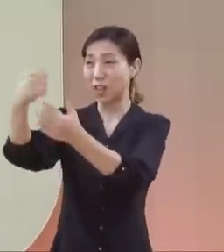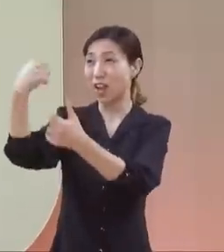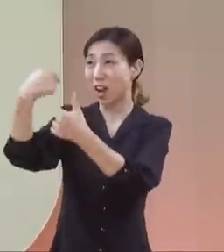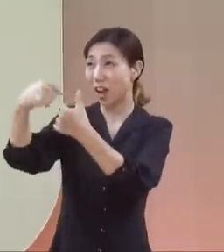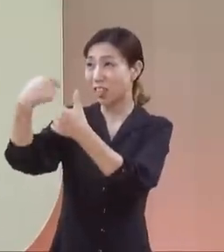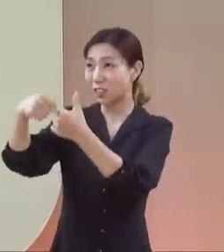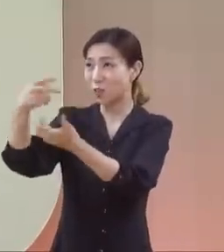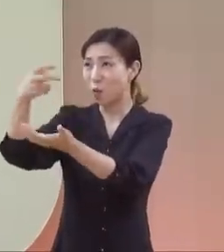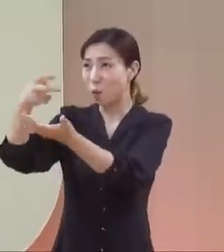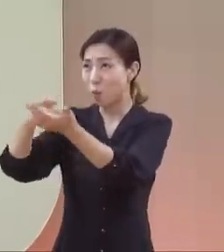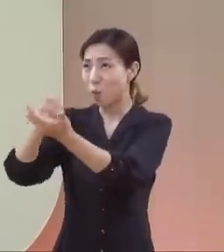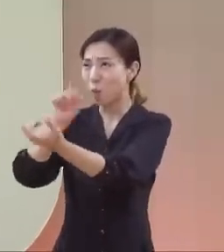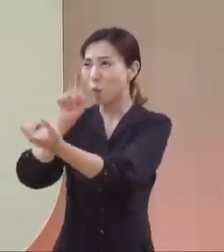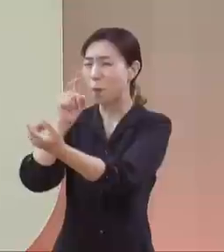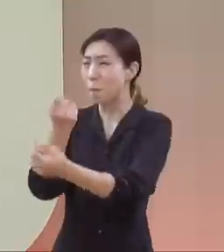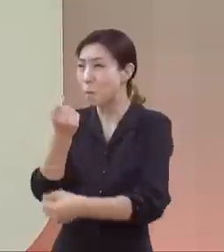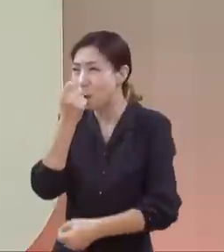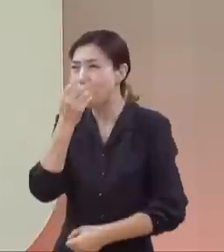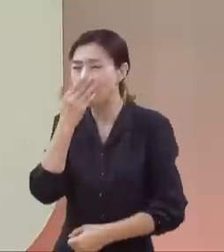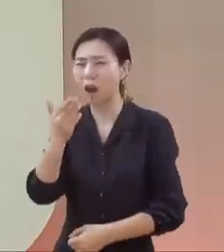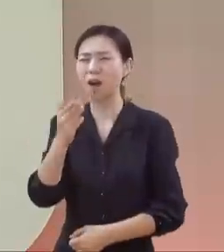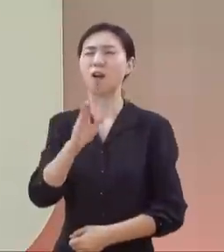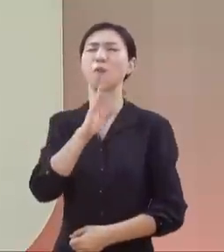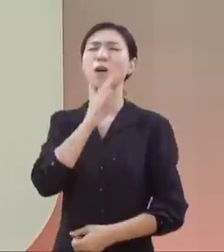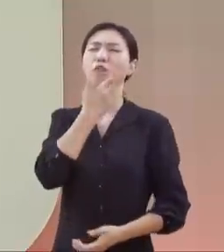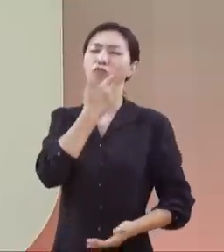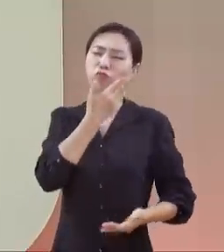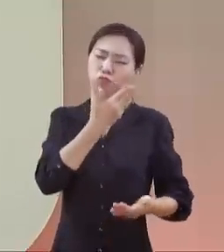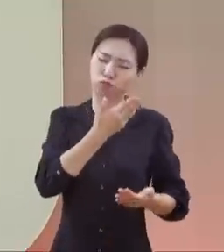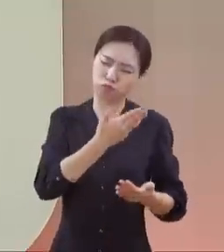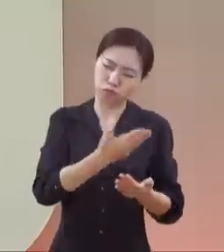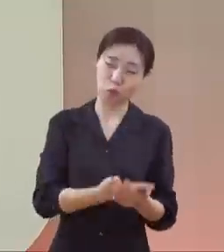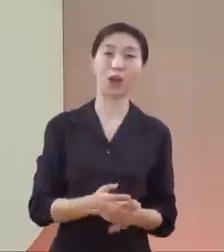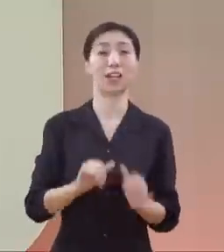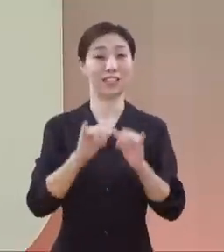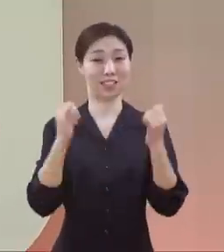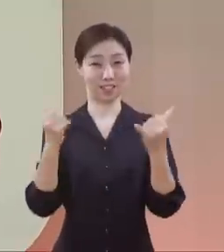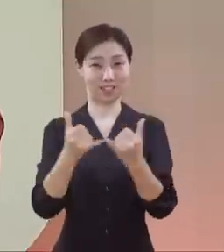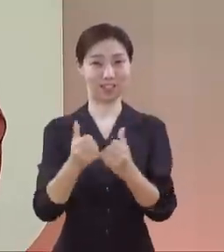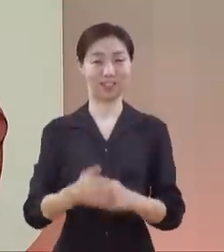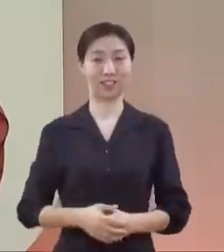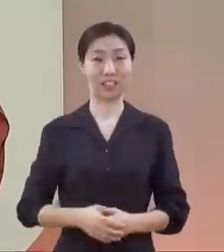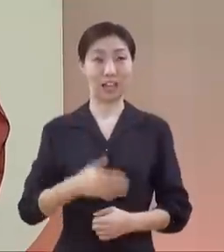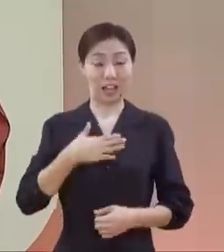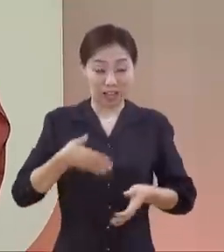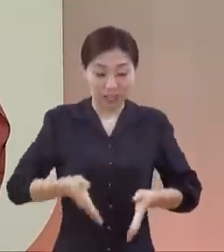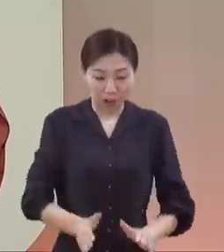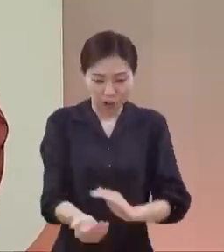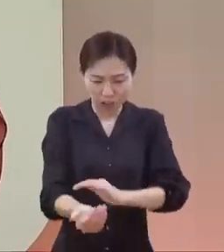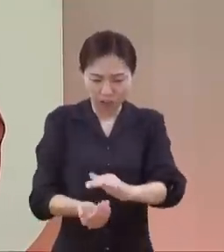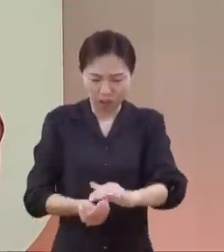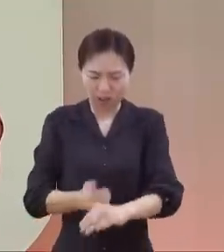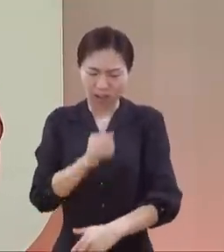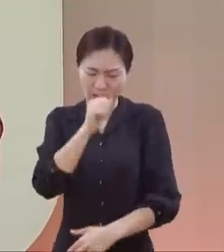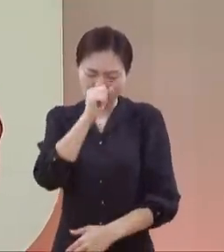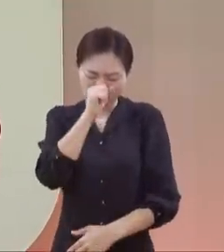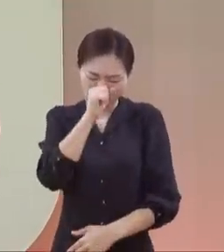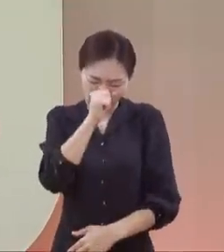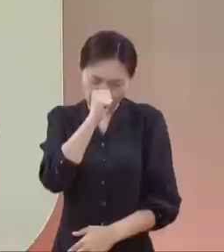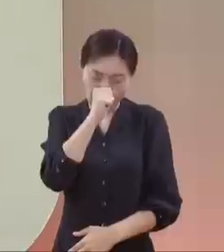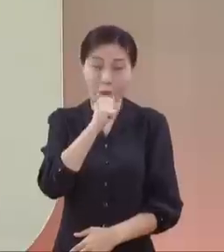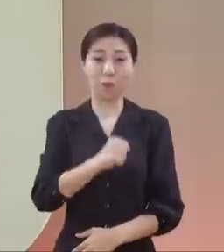참으로 소중한 인연이고 참으로 우리가 전생에 착한 성급 착한